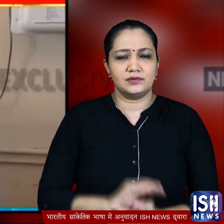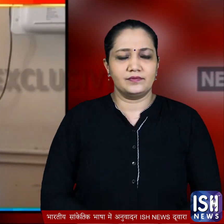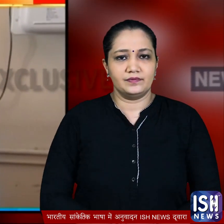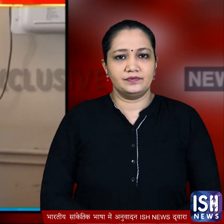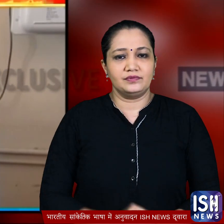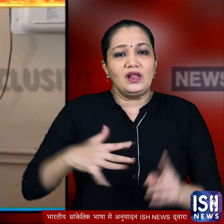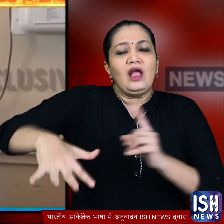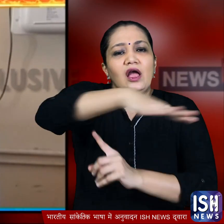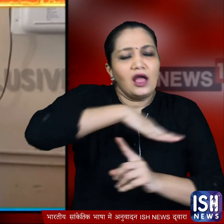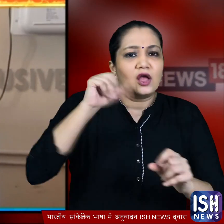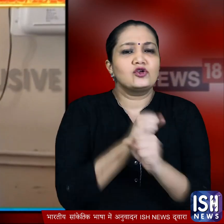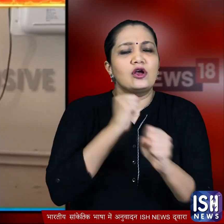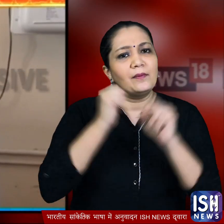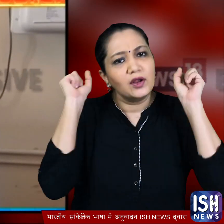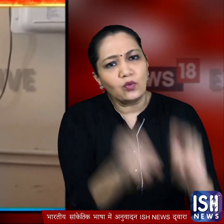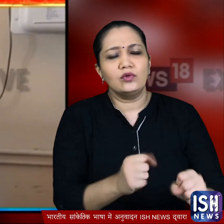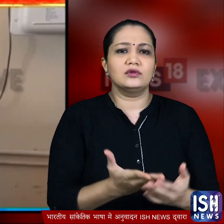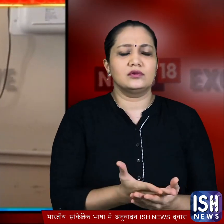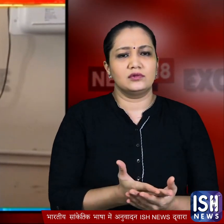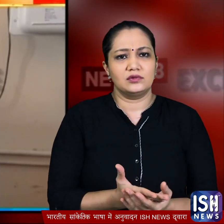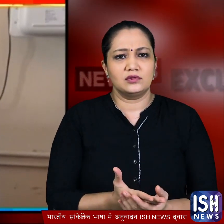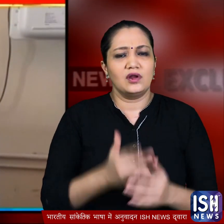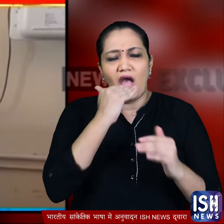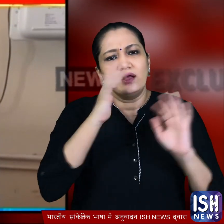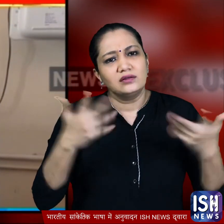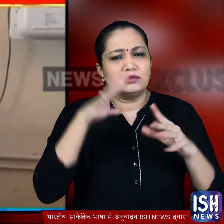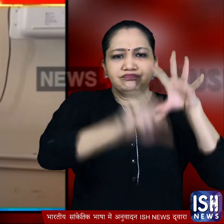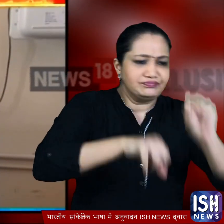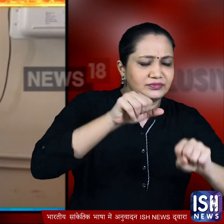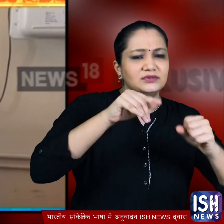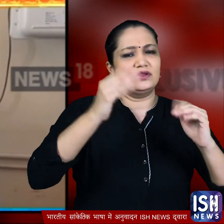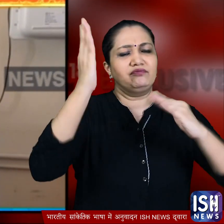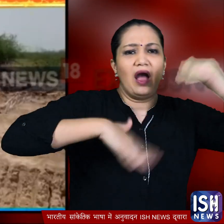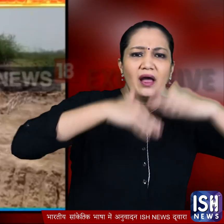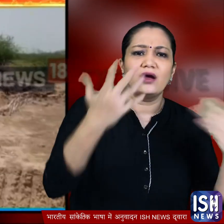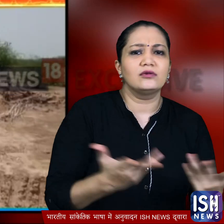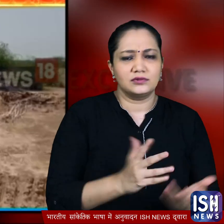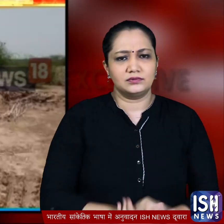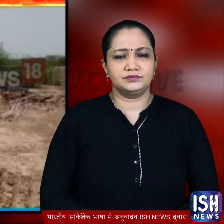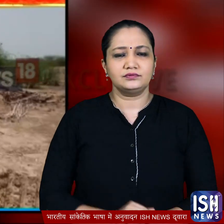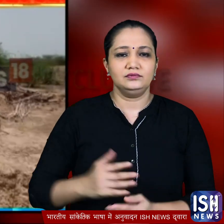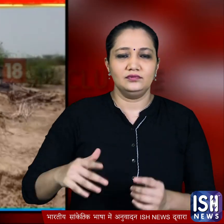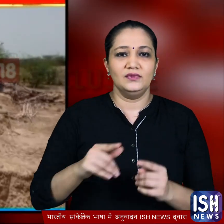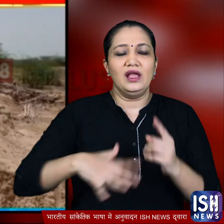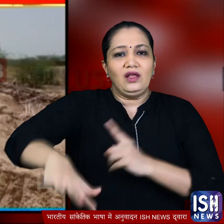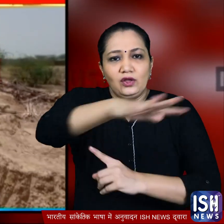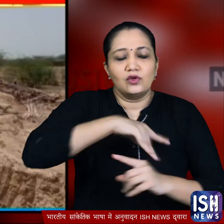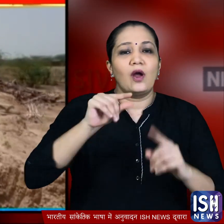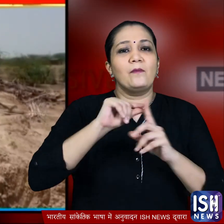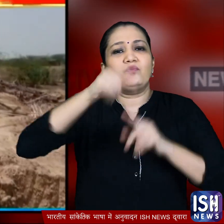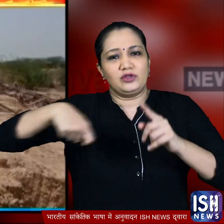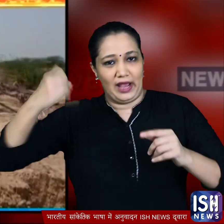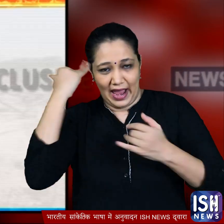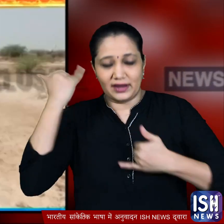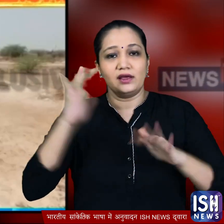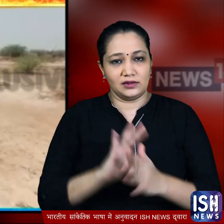अवैध रूप से है, सरकारी भूमि पे चरागाह भूमि है जिसपे हटाया जाना अति आवश्यक है। असल में इलाके में सरकार का एक प्रोजेक्ट बनाने